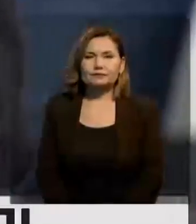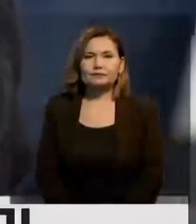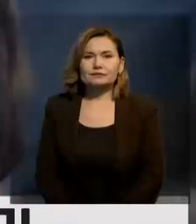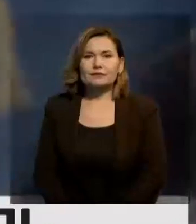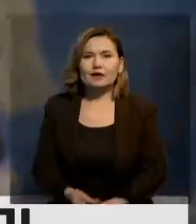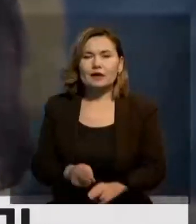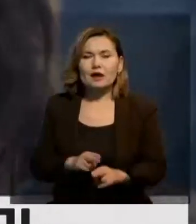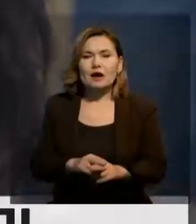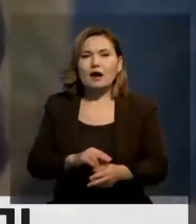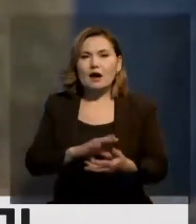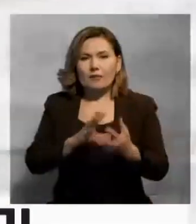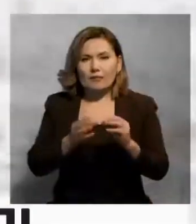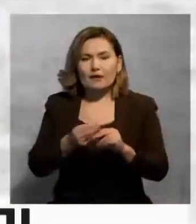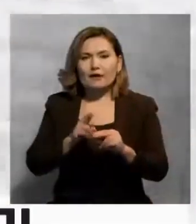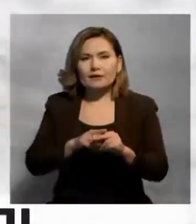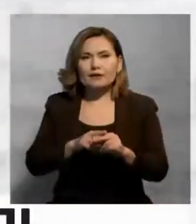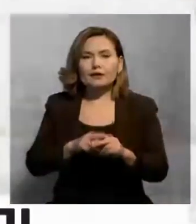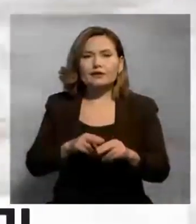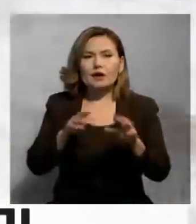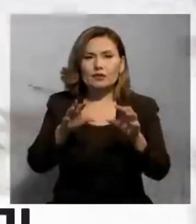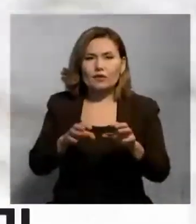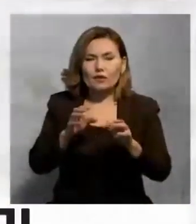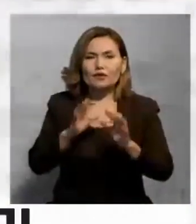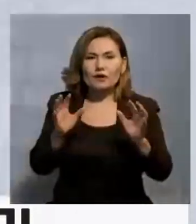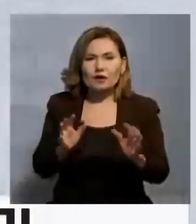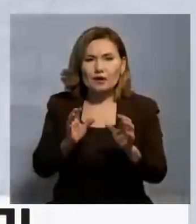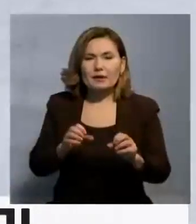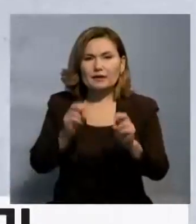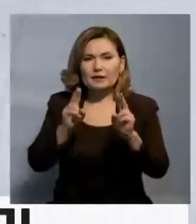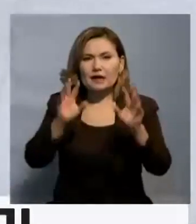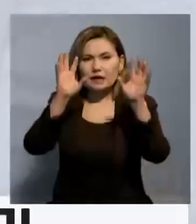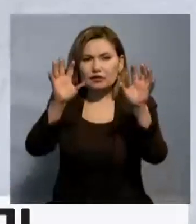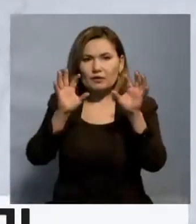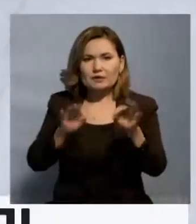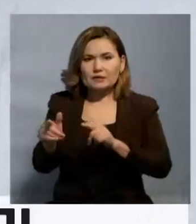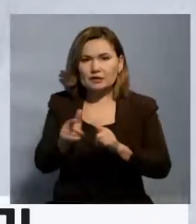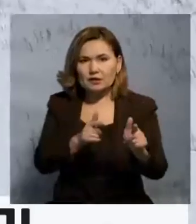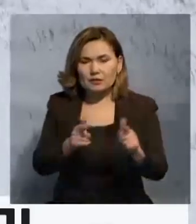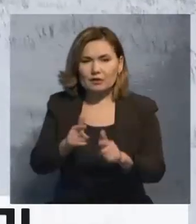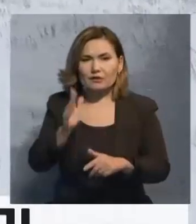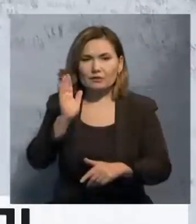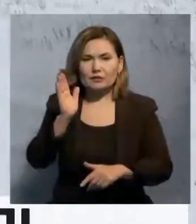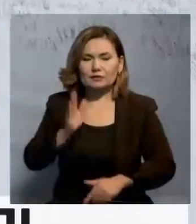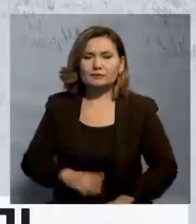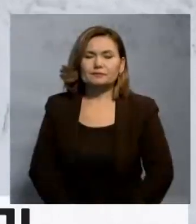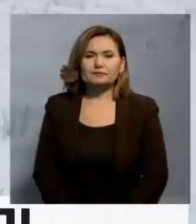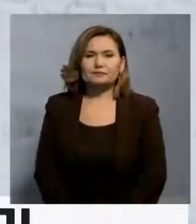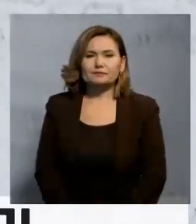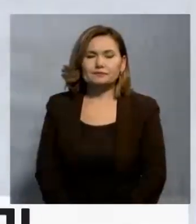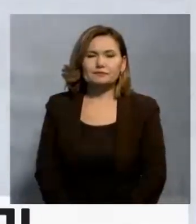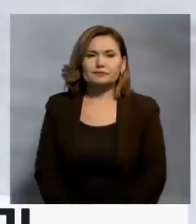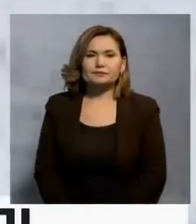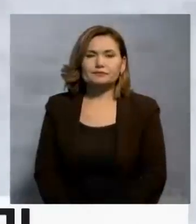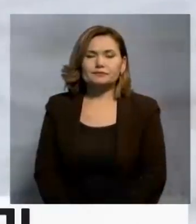Жеті ғазынан түгелме қазақ. Тазымен төбетті сақтап қалу үшін арнайы заң жобасы әзірленді.